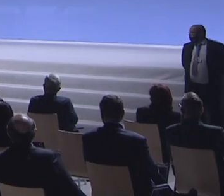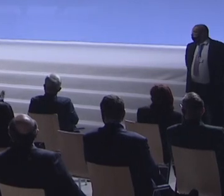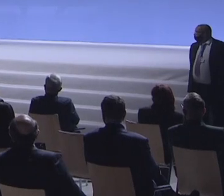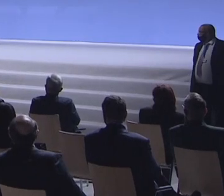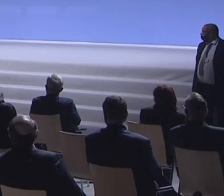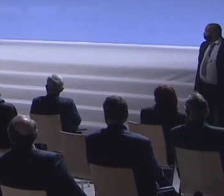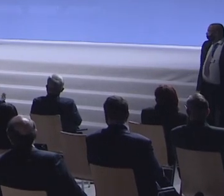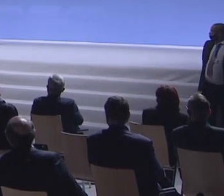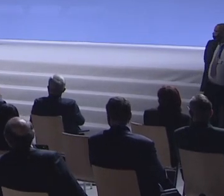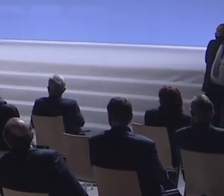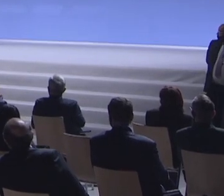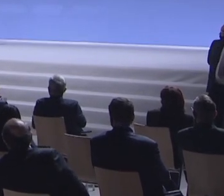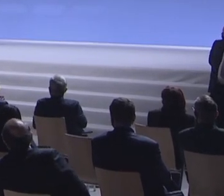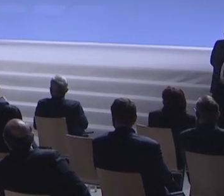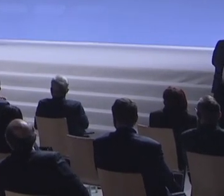Thank you very much.